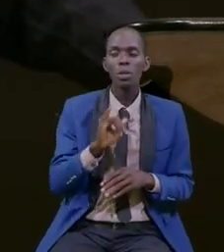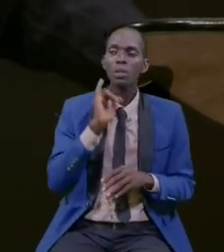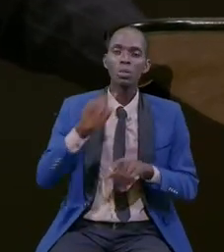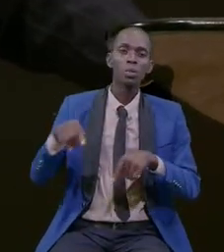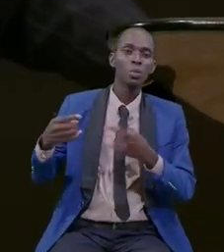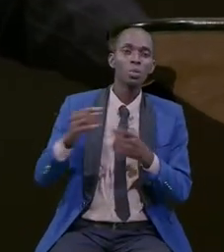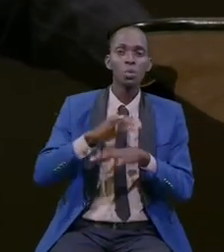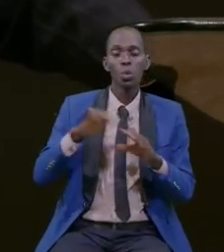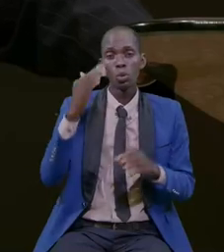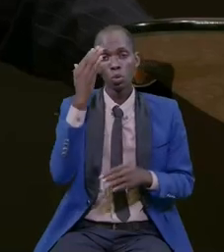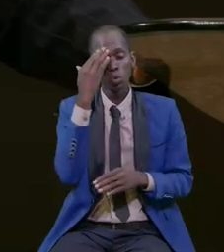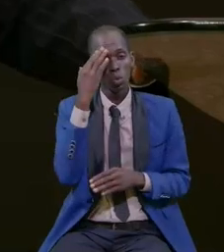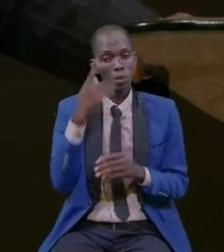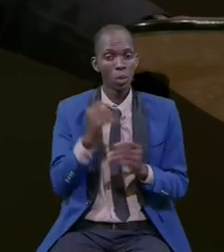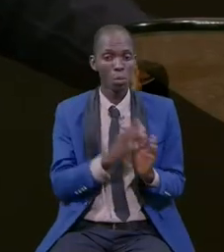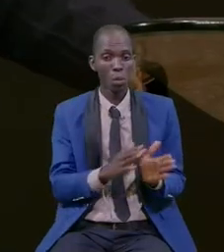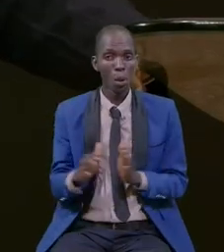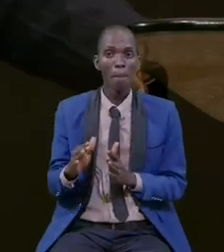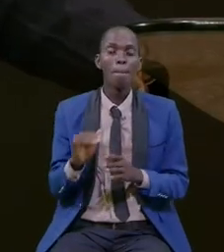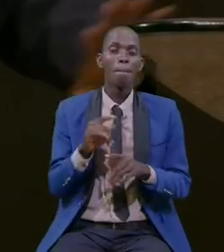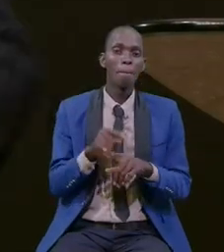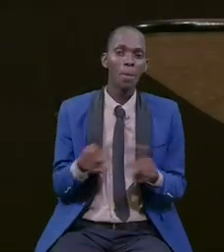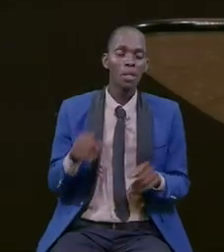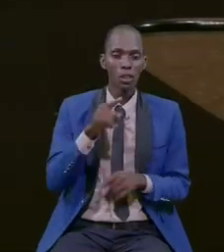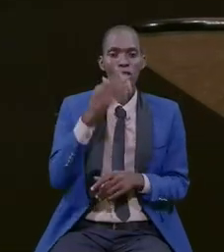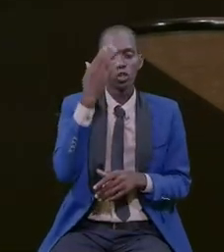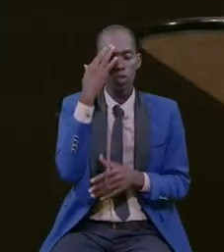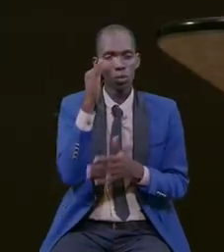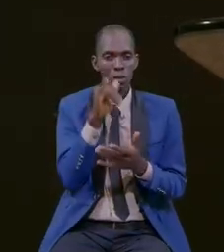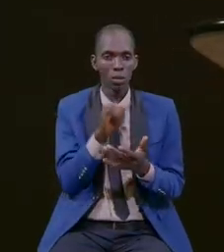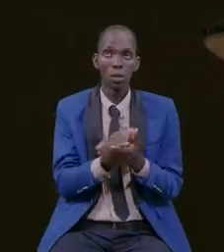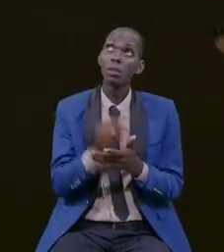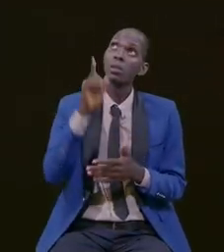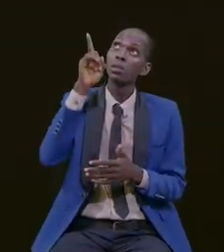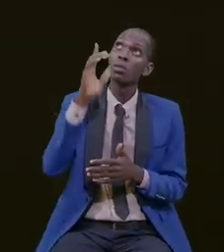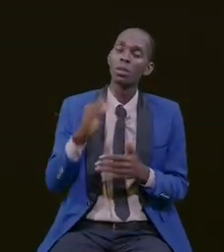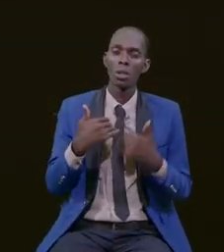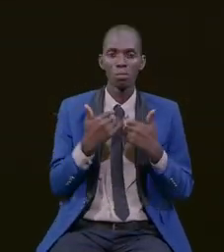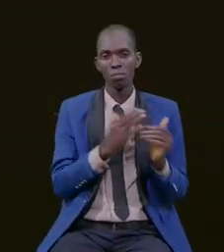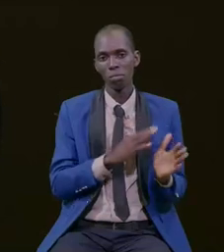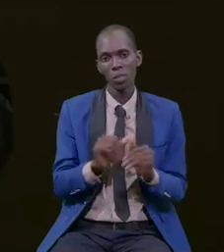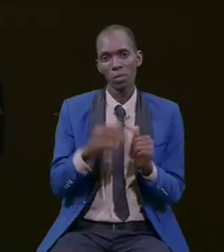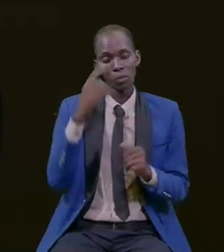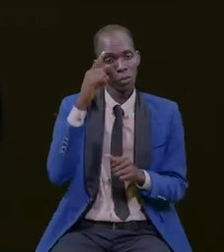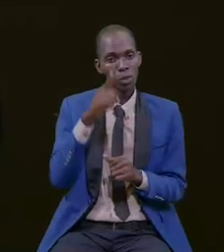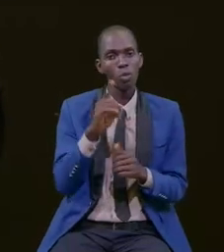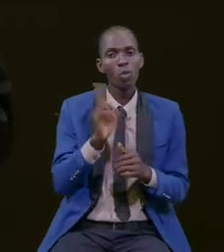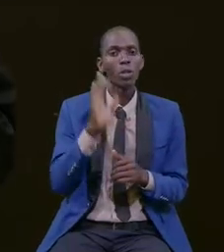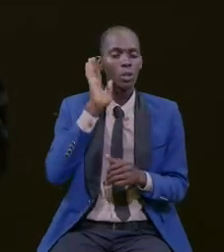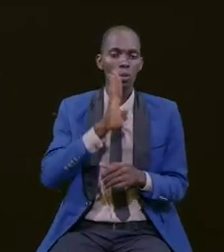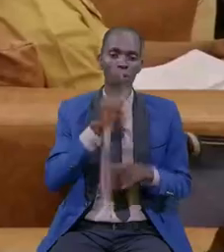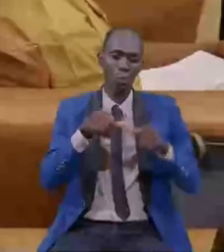le la euh le le le point final mais de ce qu'il allait posséder malgré cela il a obéi ne